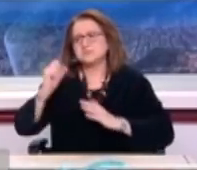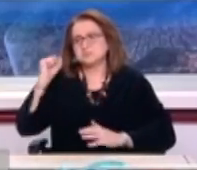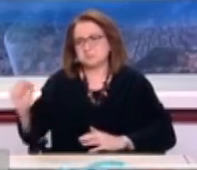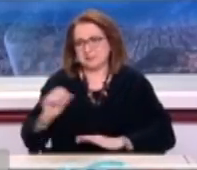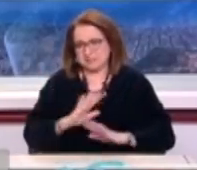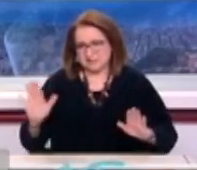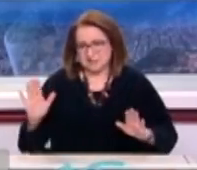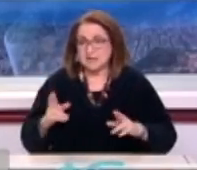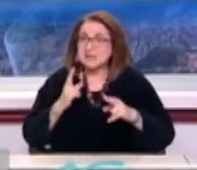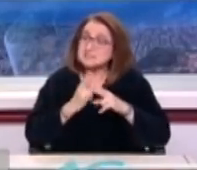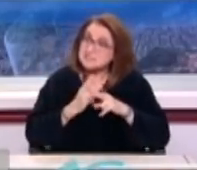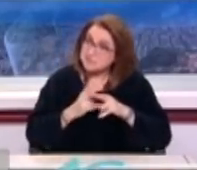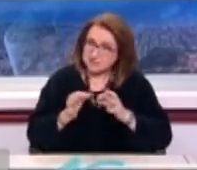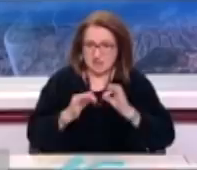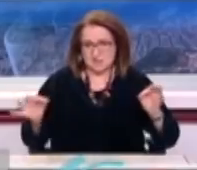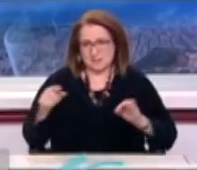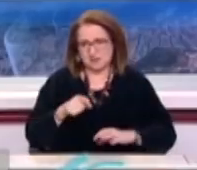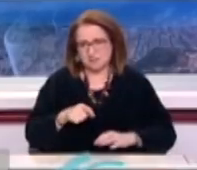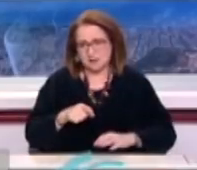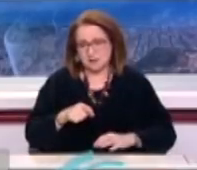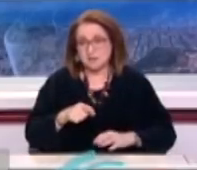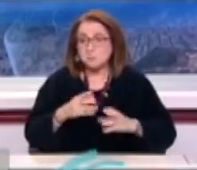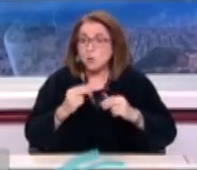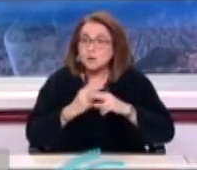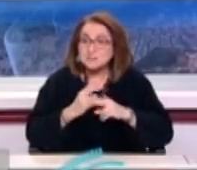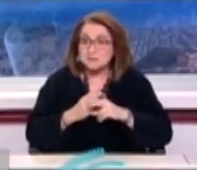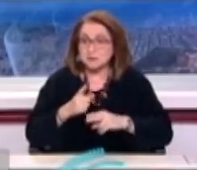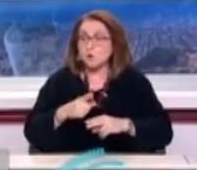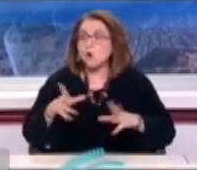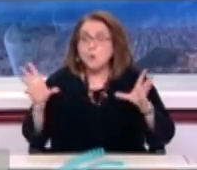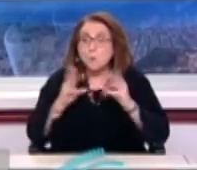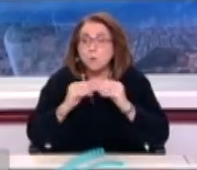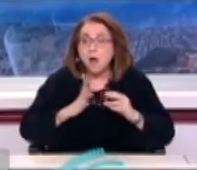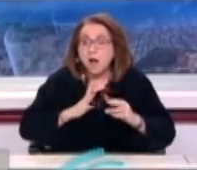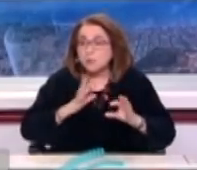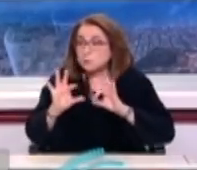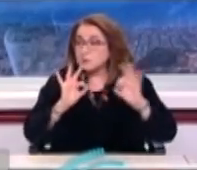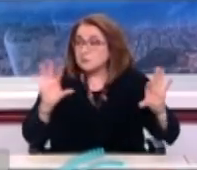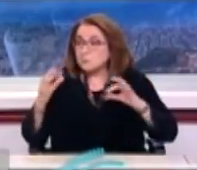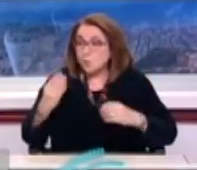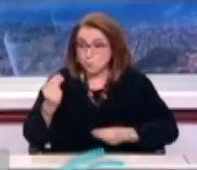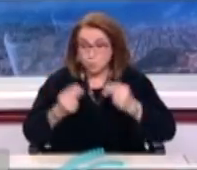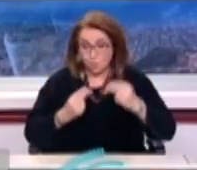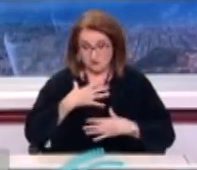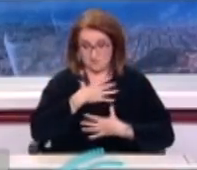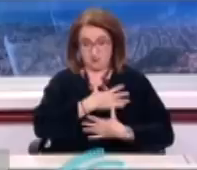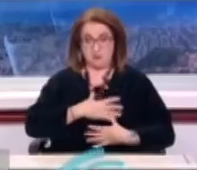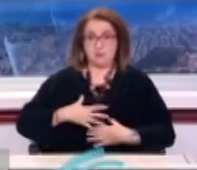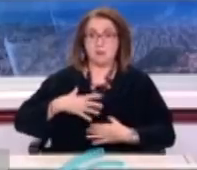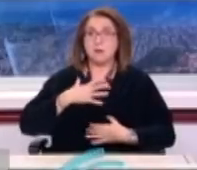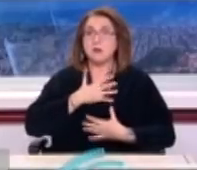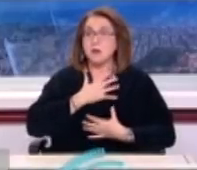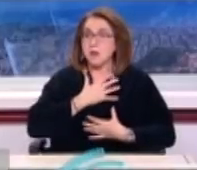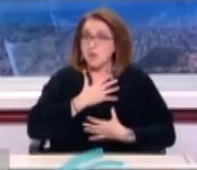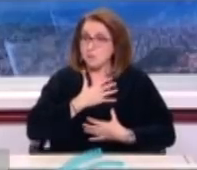είναι σημαντικά, έχουν σχέση με τη διαλογή ανθρώπων οι οποίοι έχουν λίμωξη του αναπνευστικού, αφορούν και άλλους ιούς εκτός από τον νέο κορονοϊό και είναι